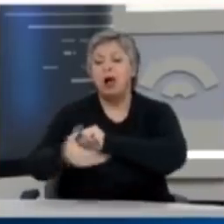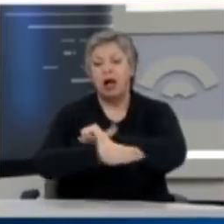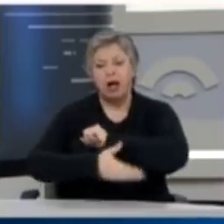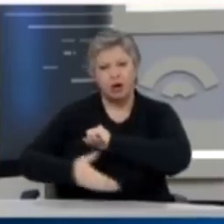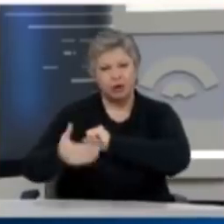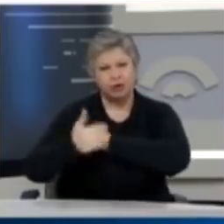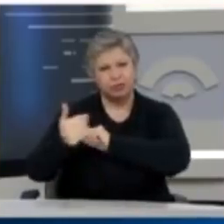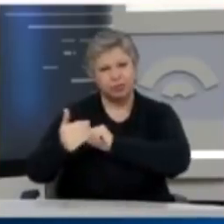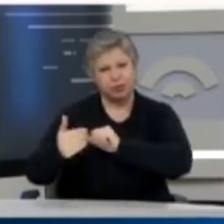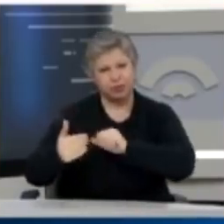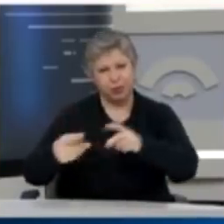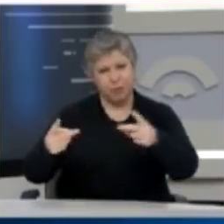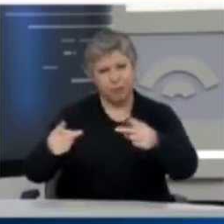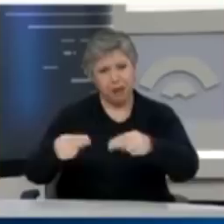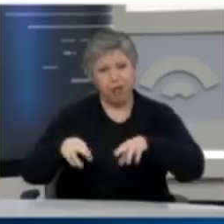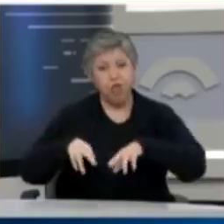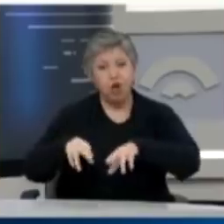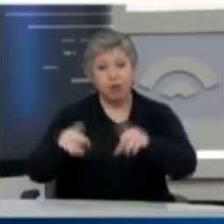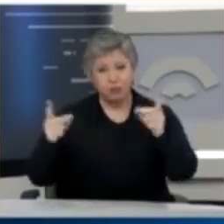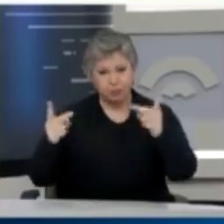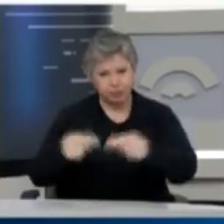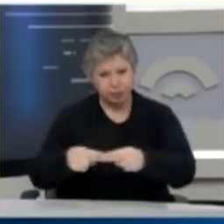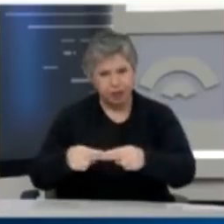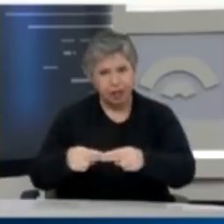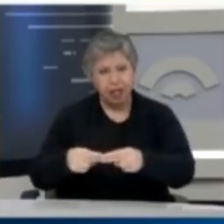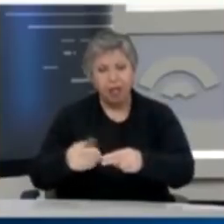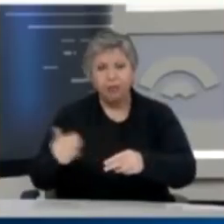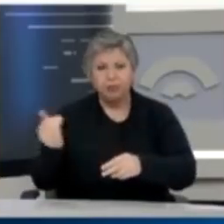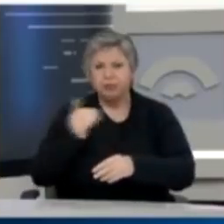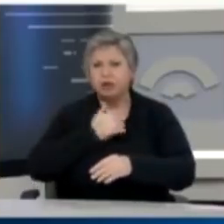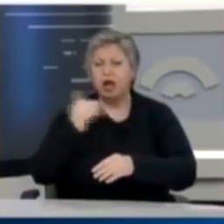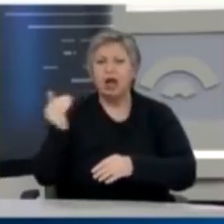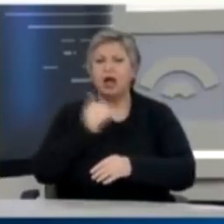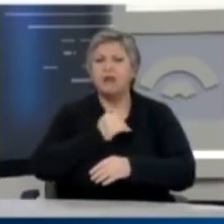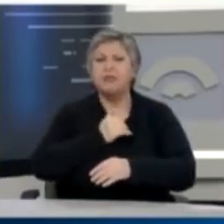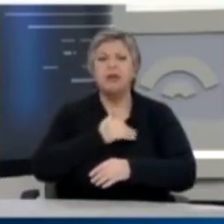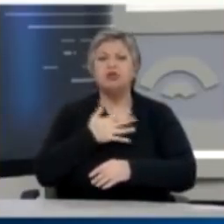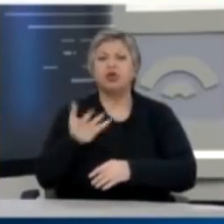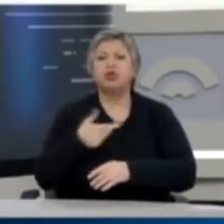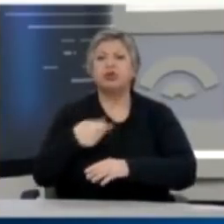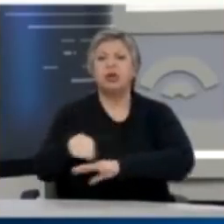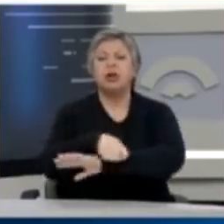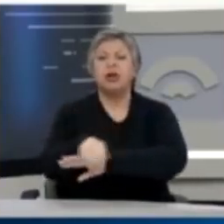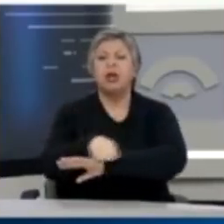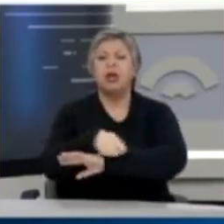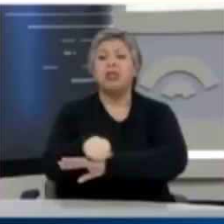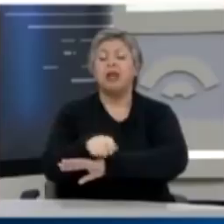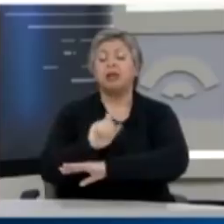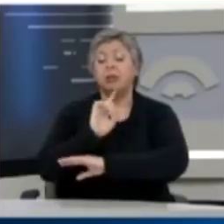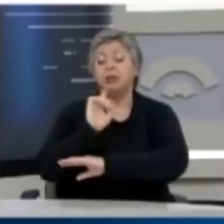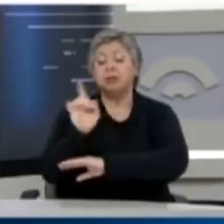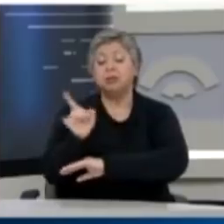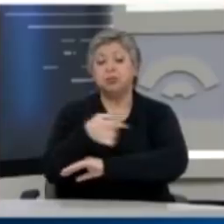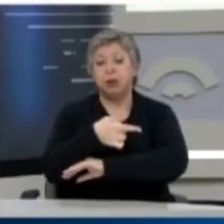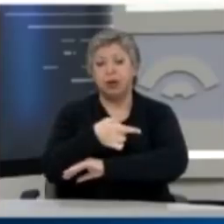αγροτικά μπλόκα, να ξεκινήσουν τις κινητοποιήσεις τους, τους στείλαστε τις δικαστικές διώξεις, τους σύρατε στα